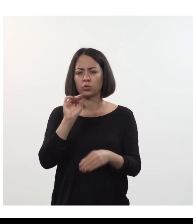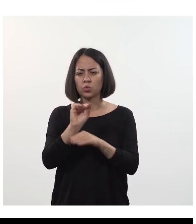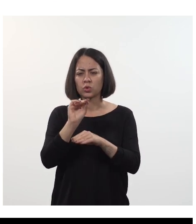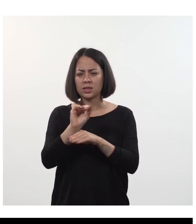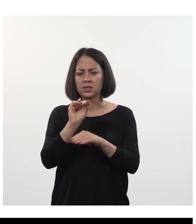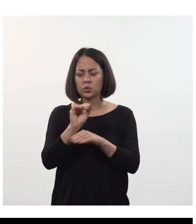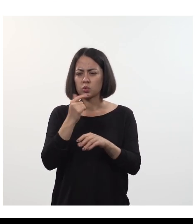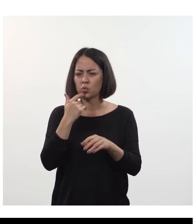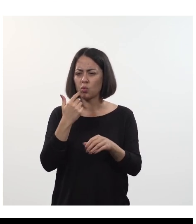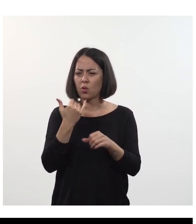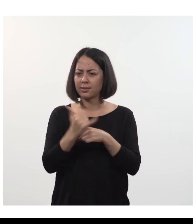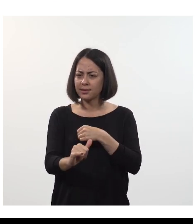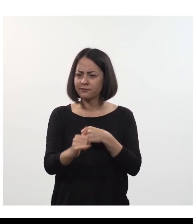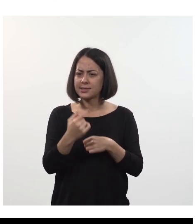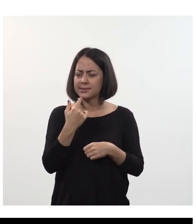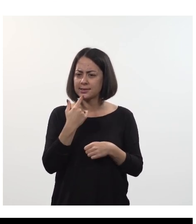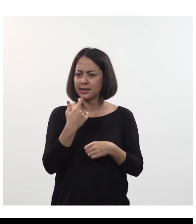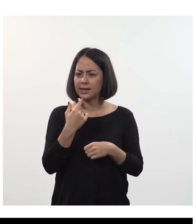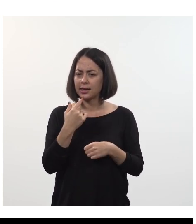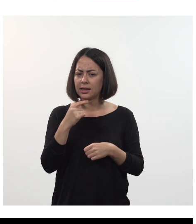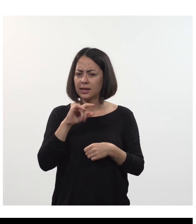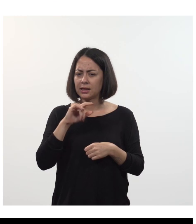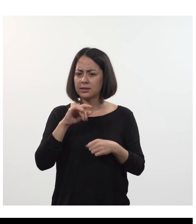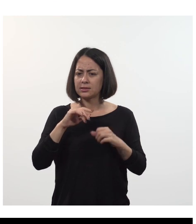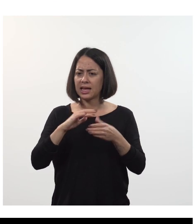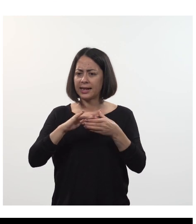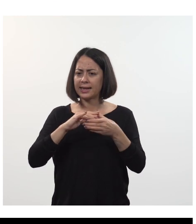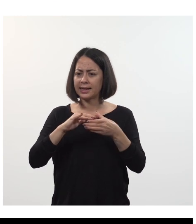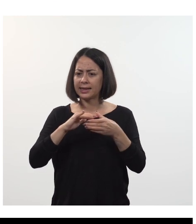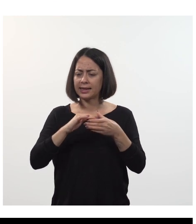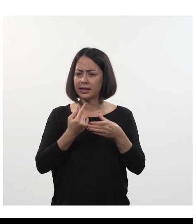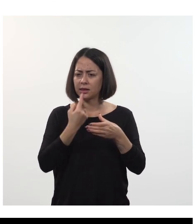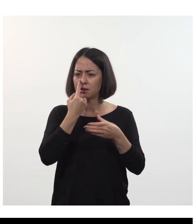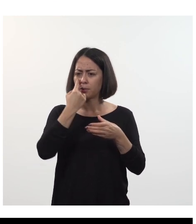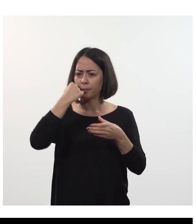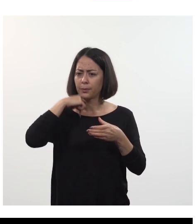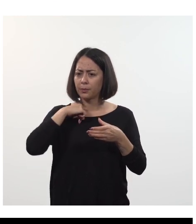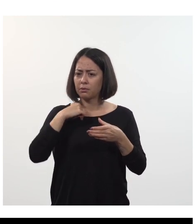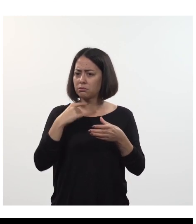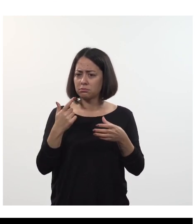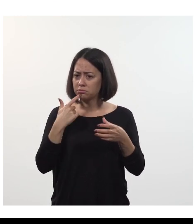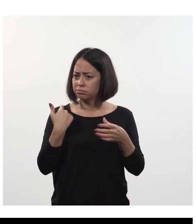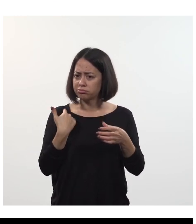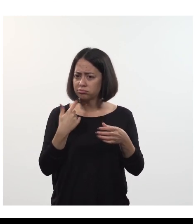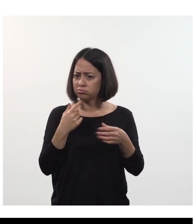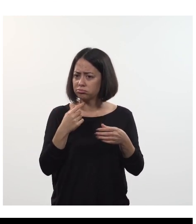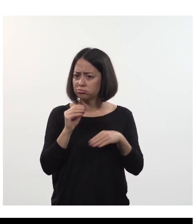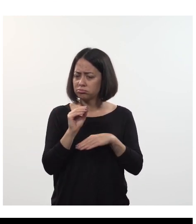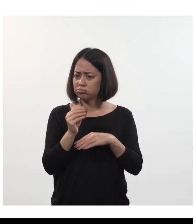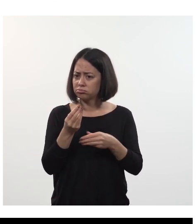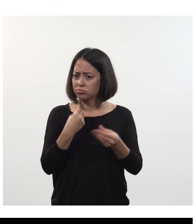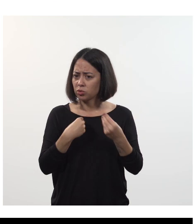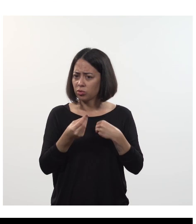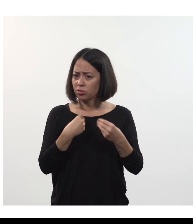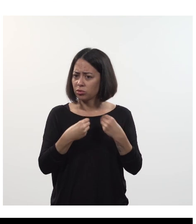les patients sont nourris tout à fait normalement avec les apports. Donc, le plus important avec la texture modifiée,